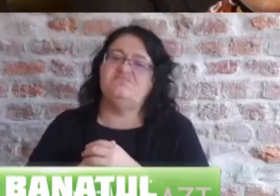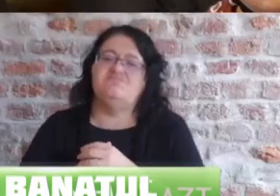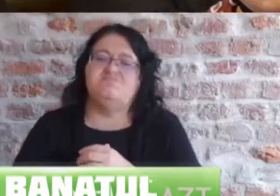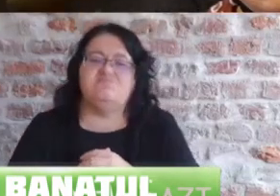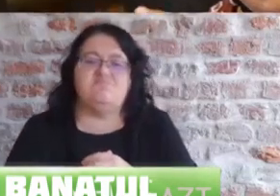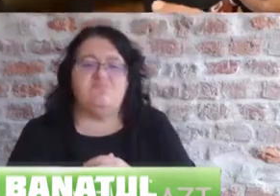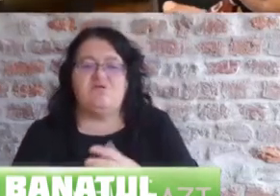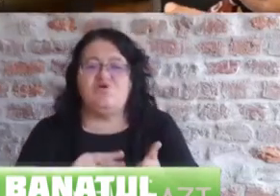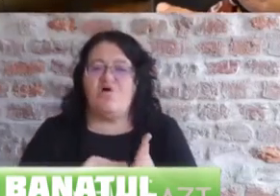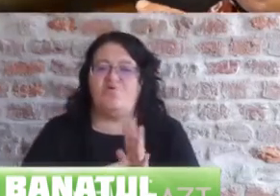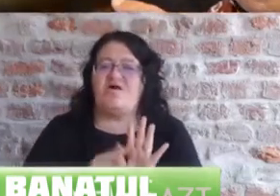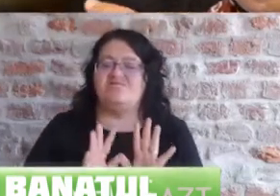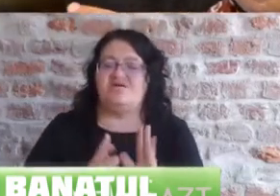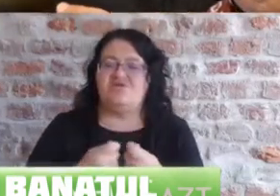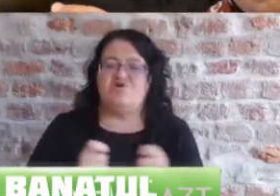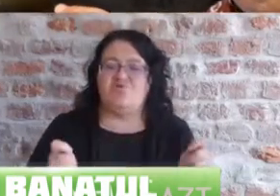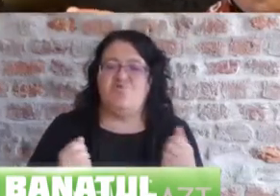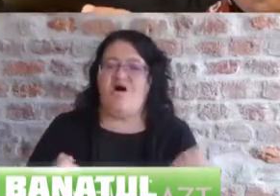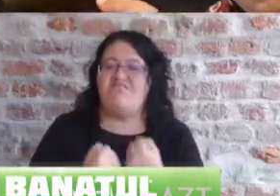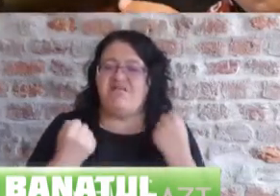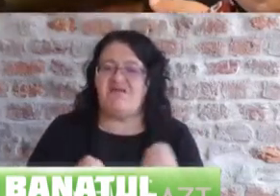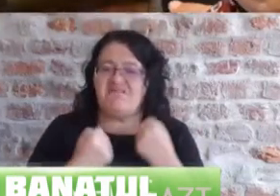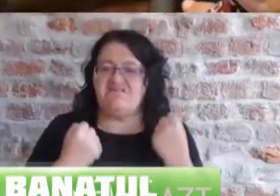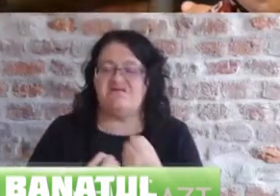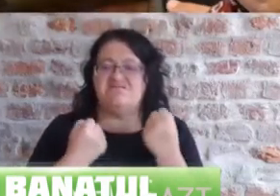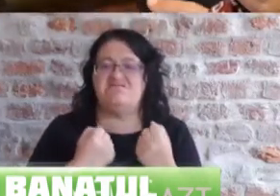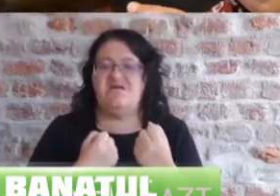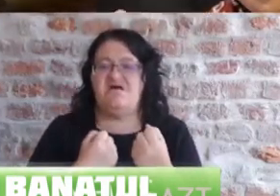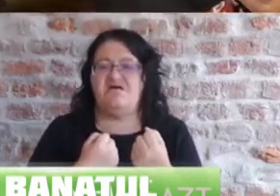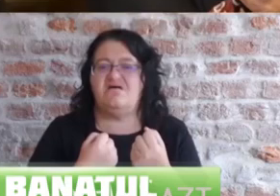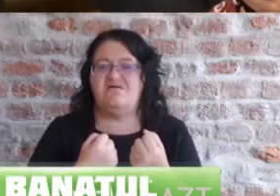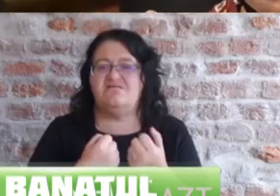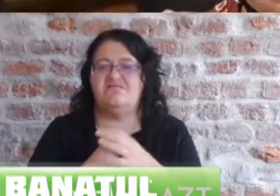și au organizat în așa fel toate activitățile